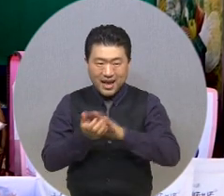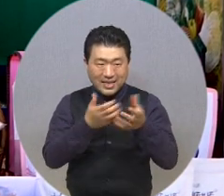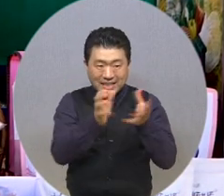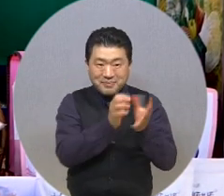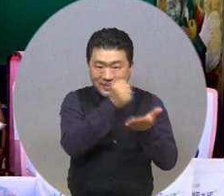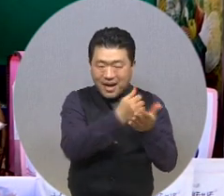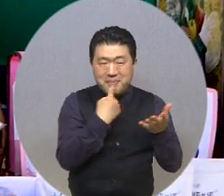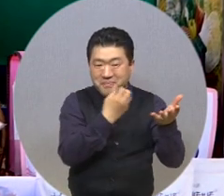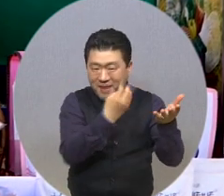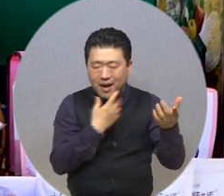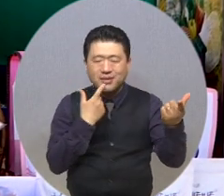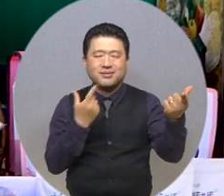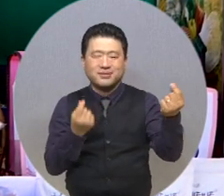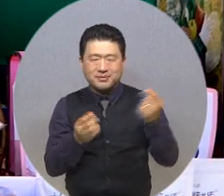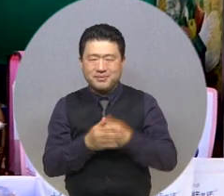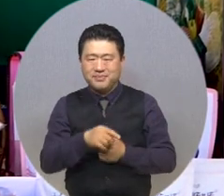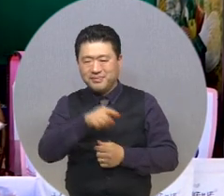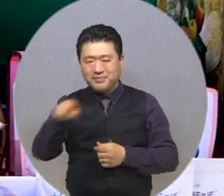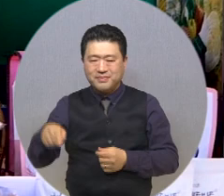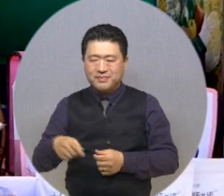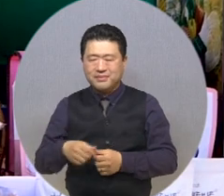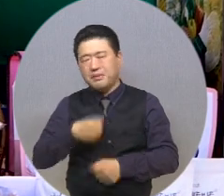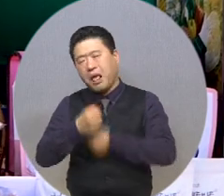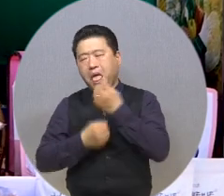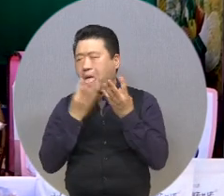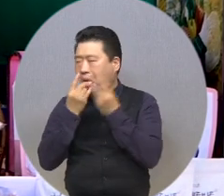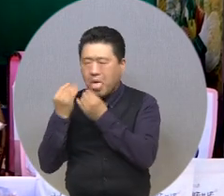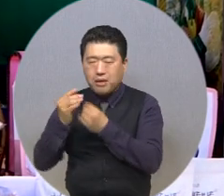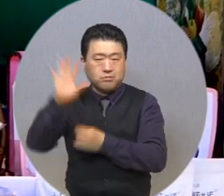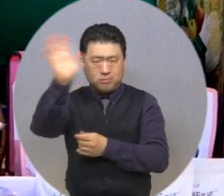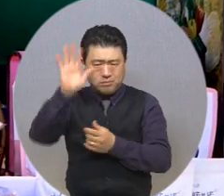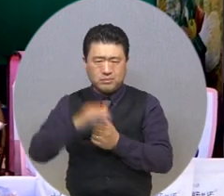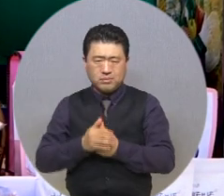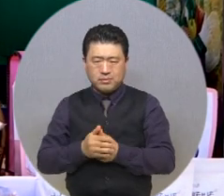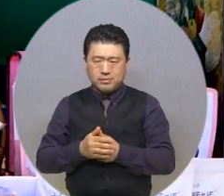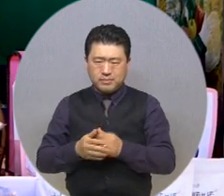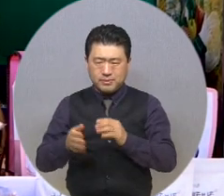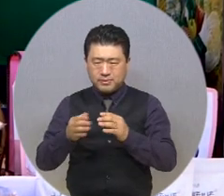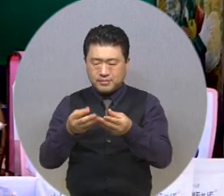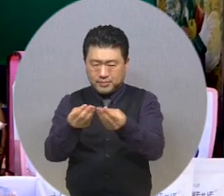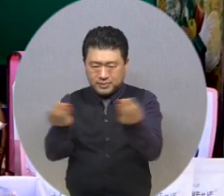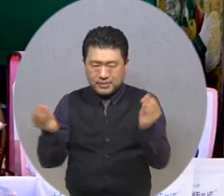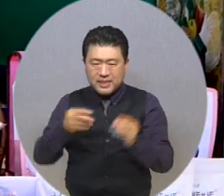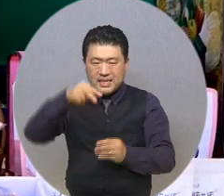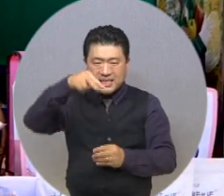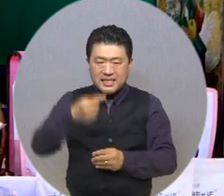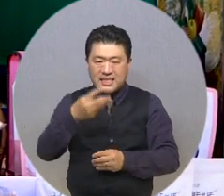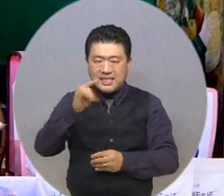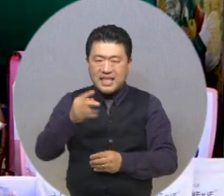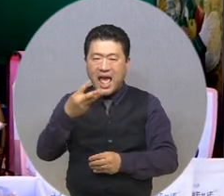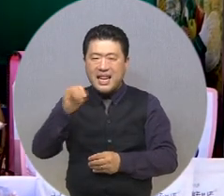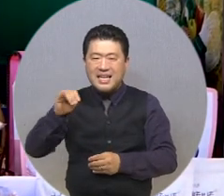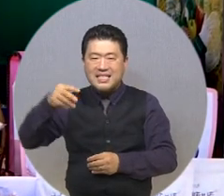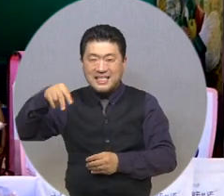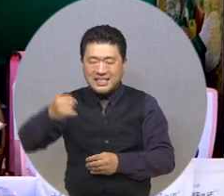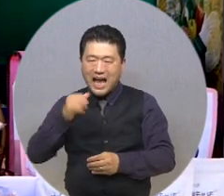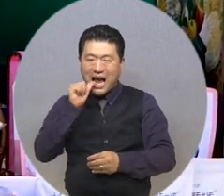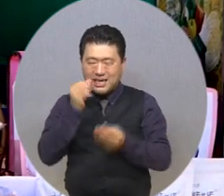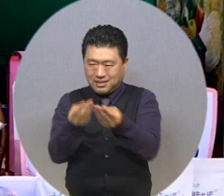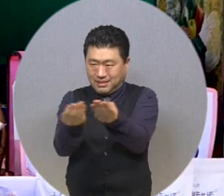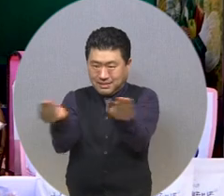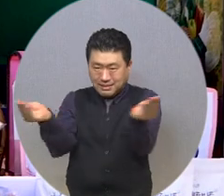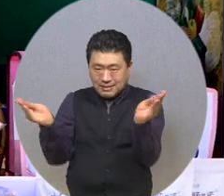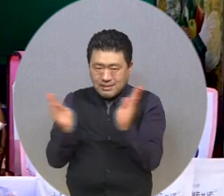이게 그냥 프란치스 같은 아무나 재배한 것이 아니라 이건 스탠레스 위에다가 재배를 하기 때문에 네. 아주